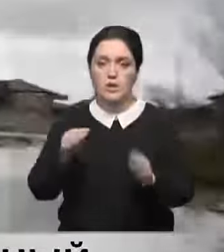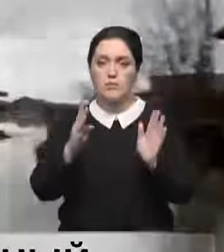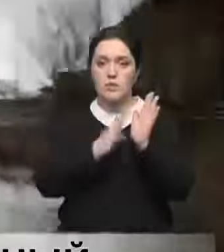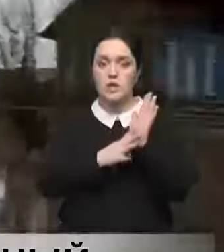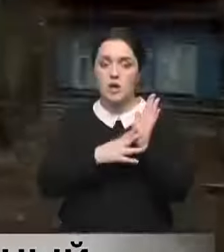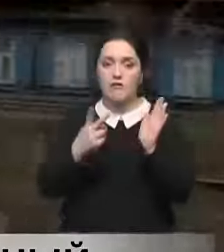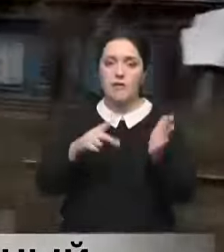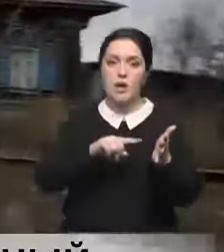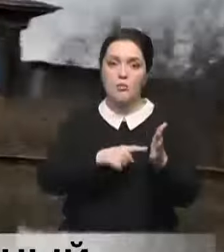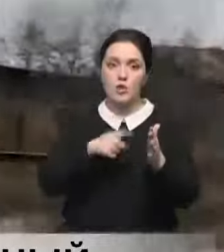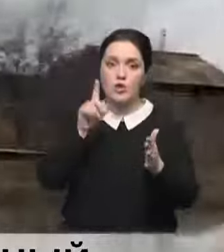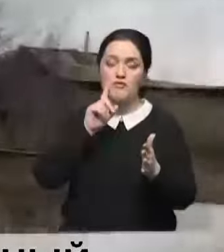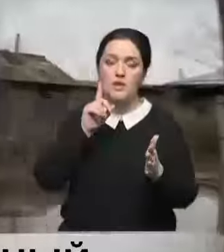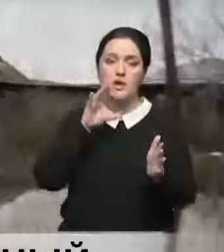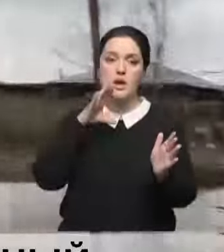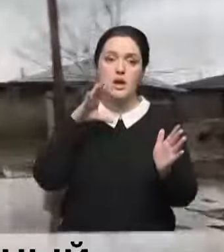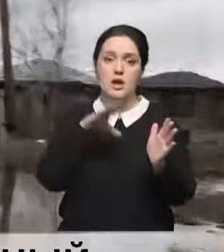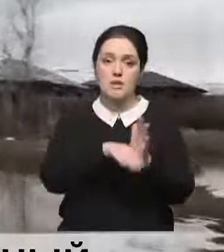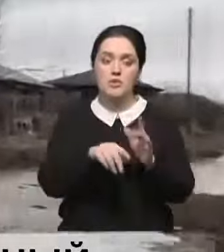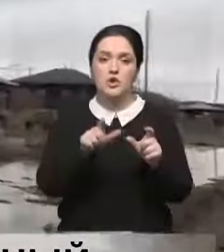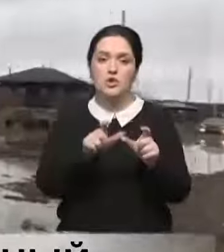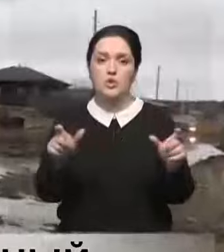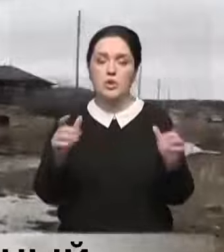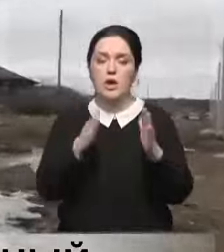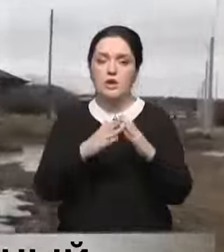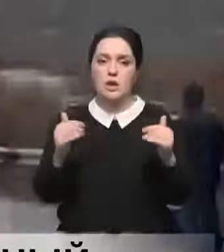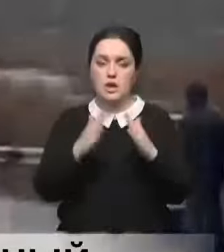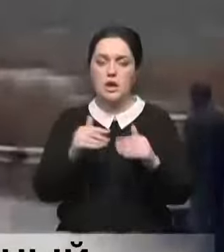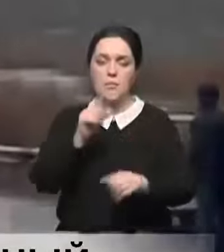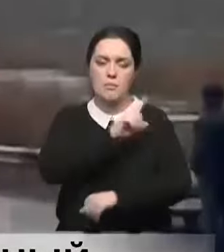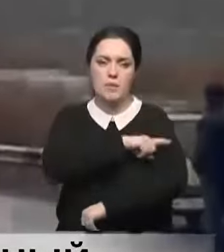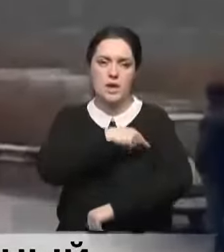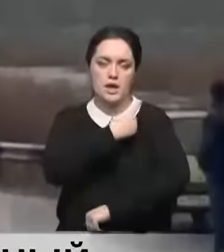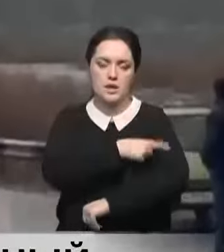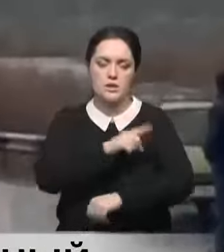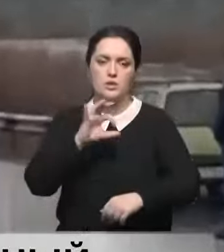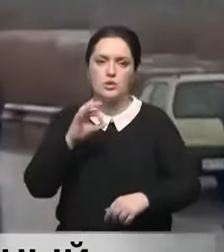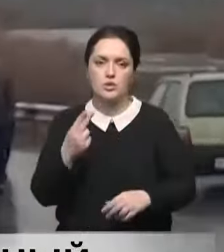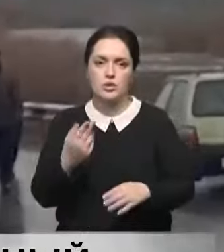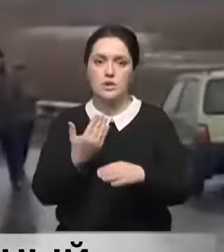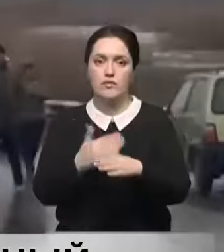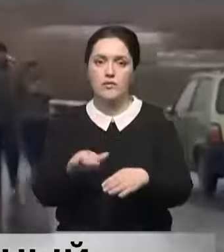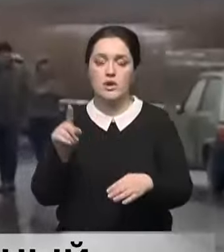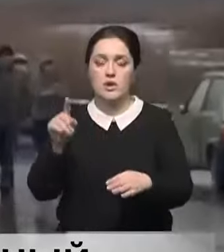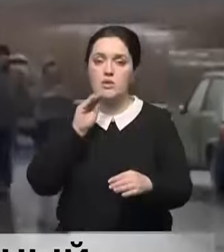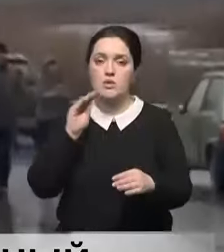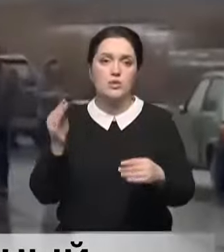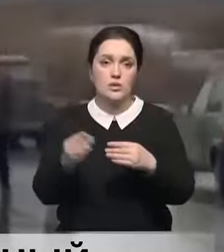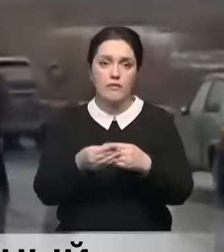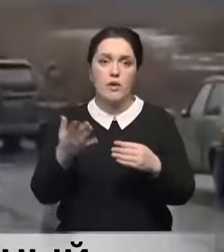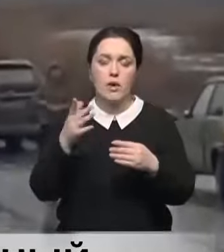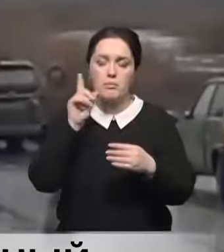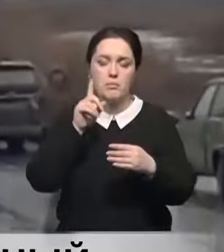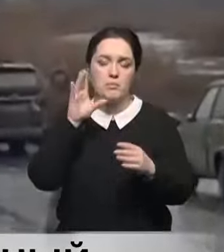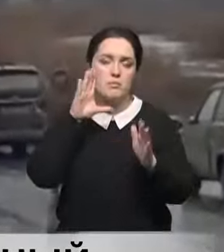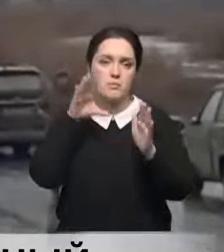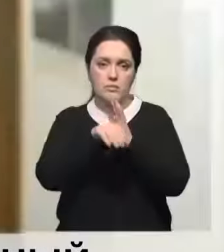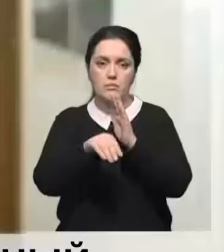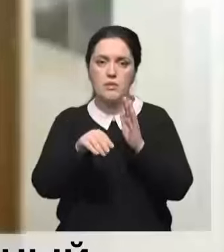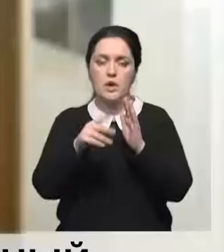92 пункта временного размещения на базе школ, лагерей, больниц и других учреждений соцсферы. В них уже укрываются больше 250